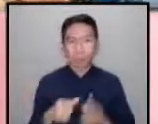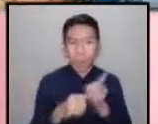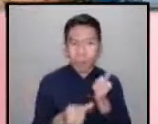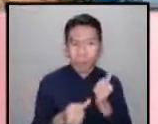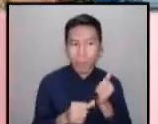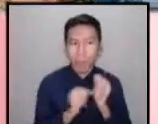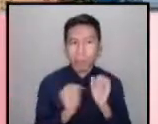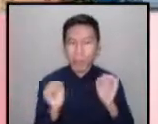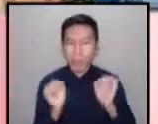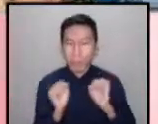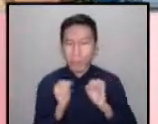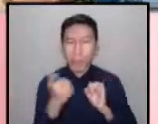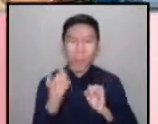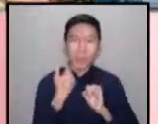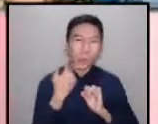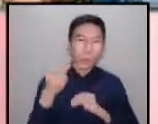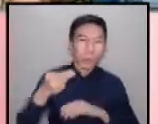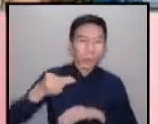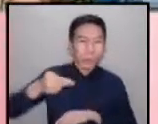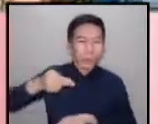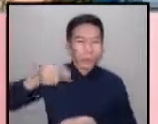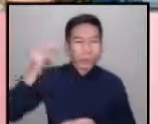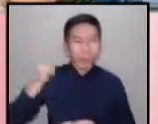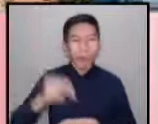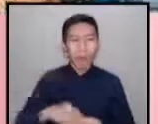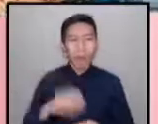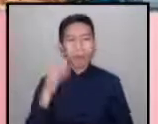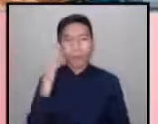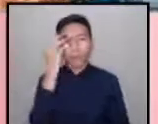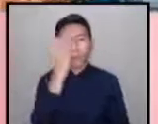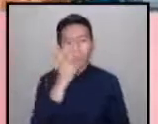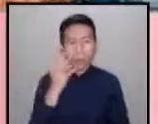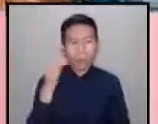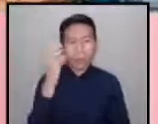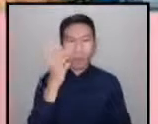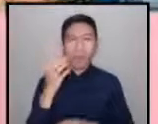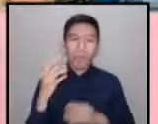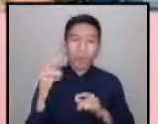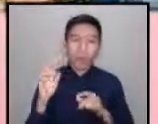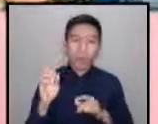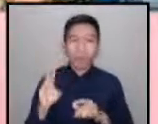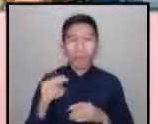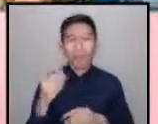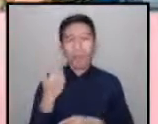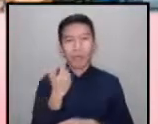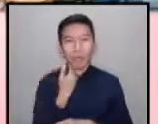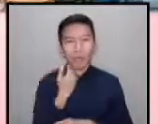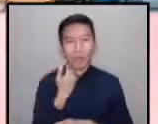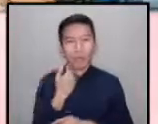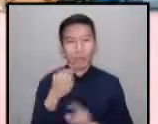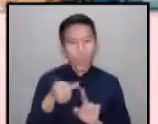dyspnea, nahihilo ka, tapos yung may iba nagkakaroon ng fever, yung mga ganon,